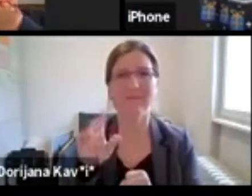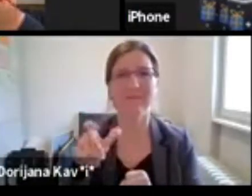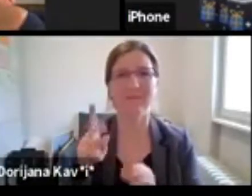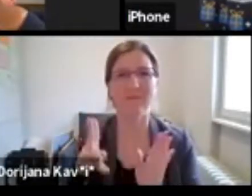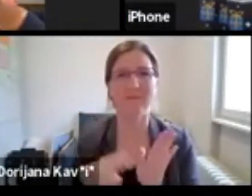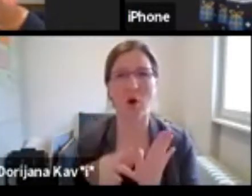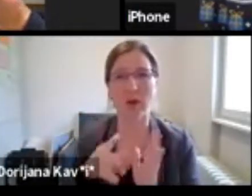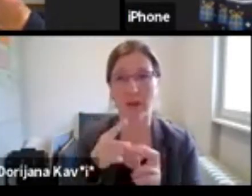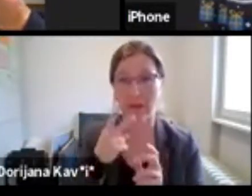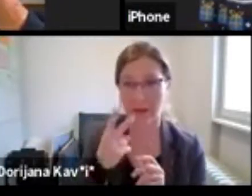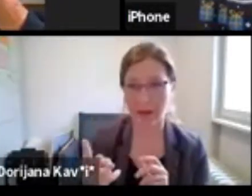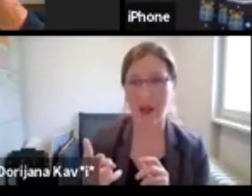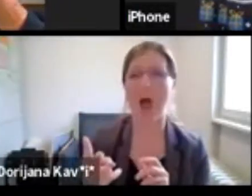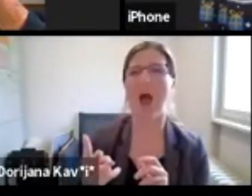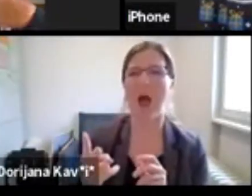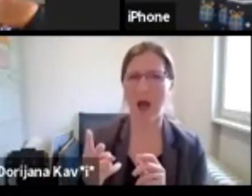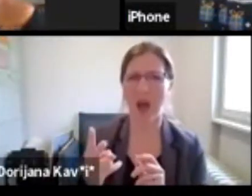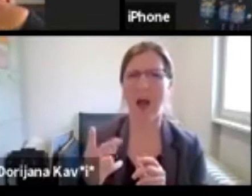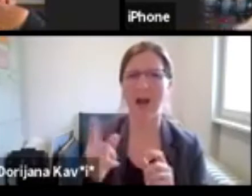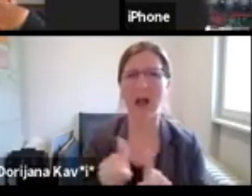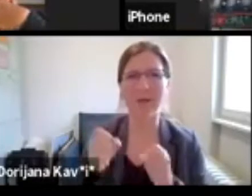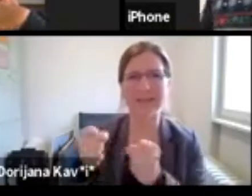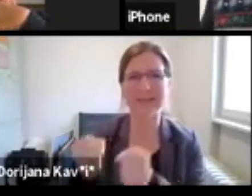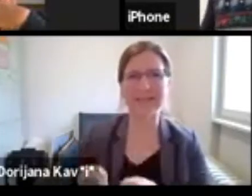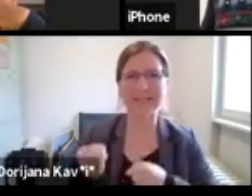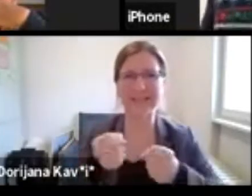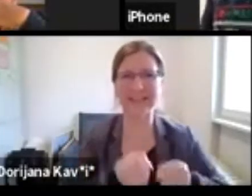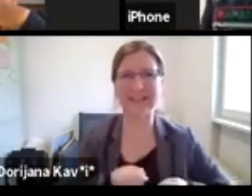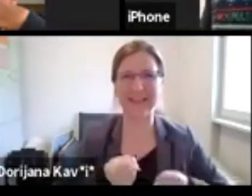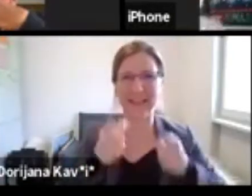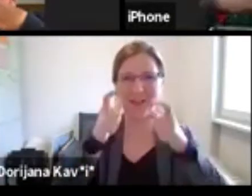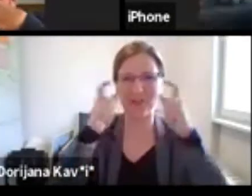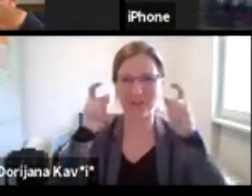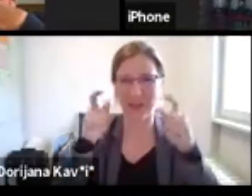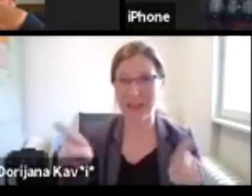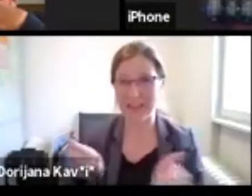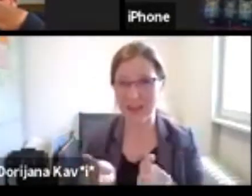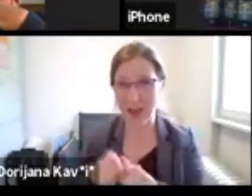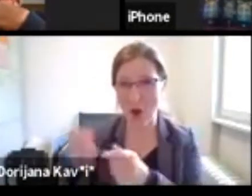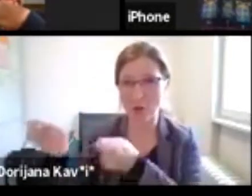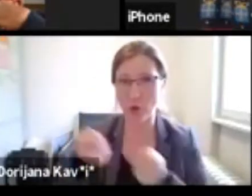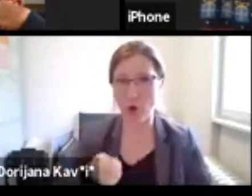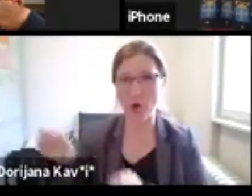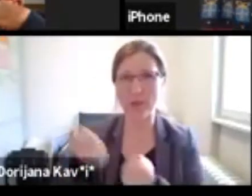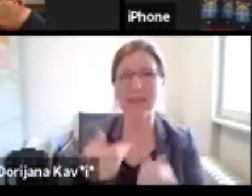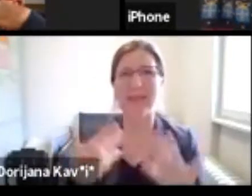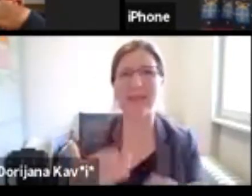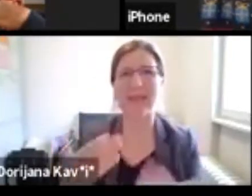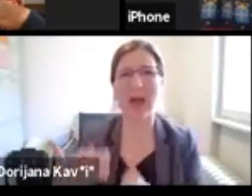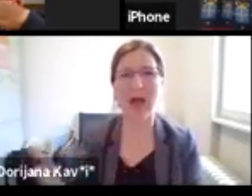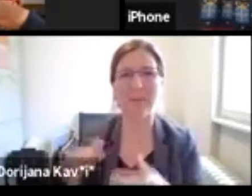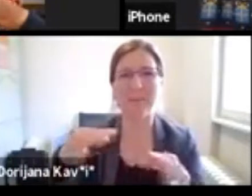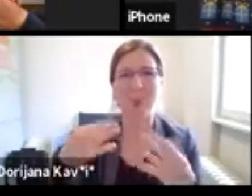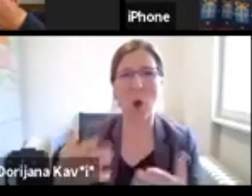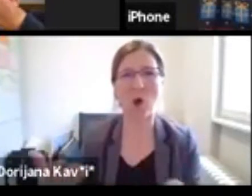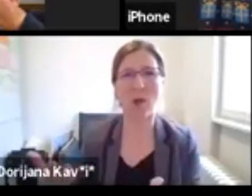ima skijaški, Joj, darove nam je donio, pazi koji ima. Bravo vojni,